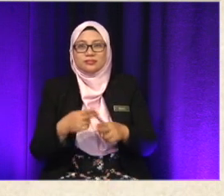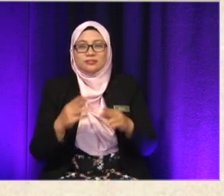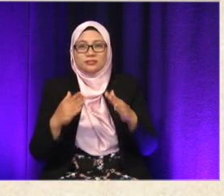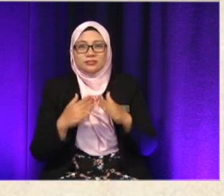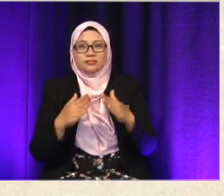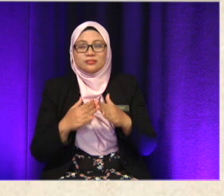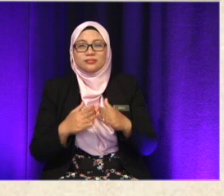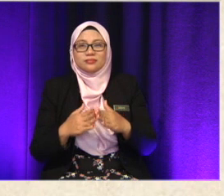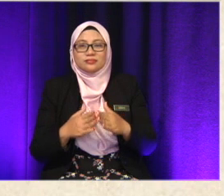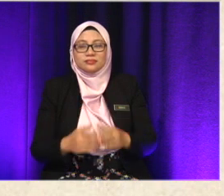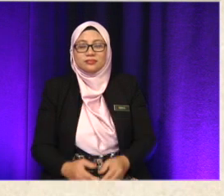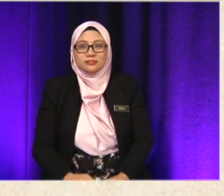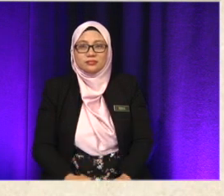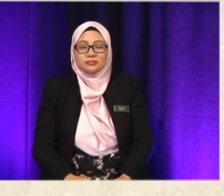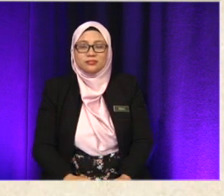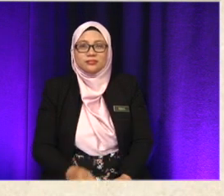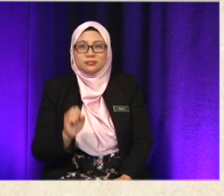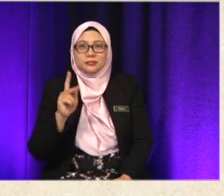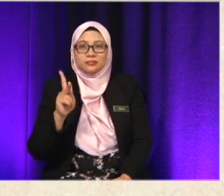tu. Okey, teruskan lagi.